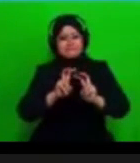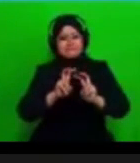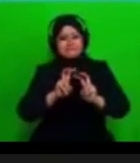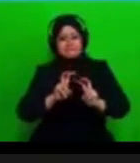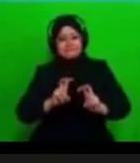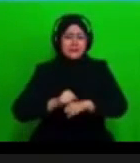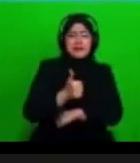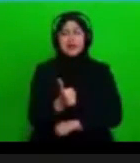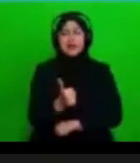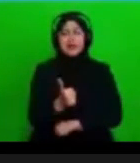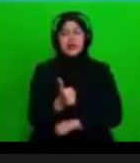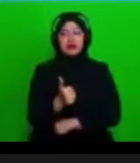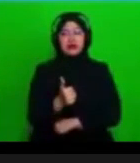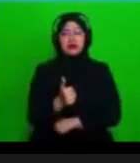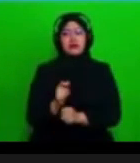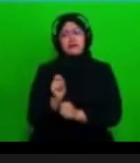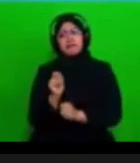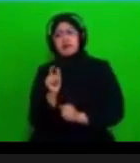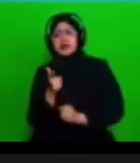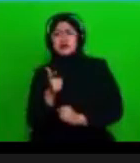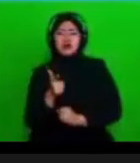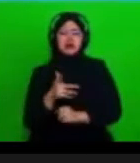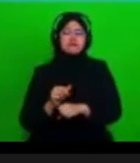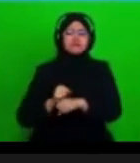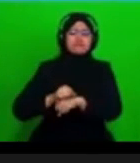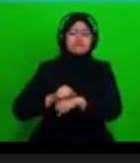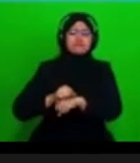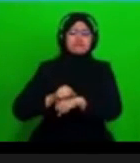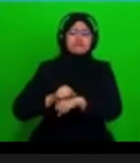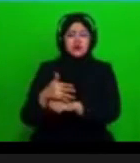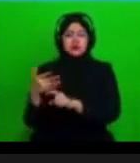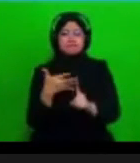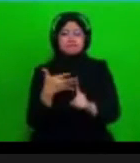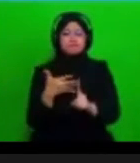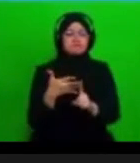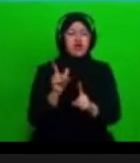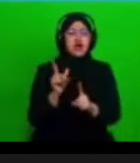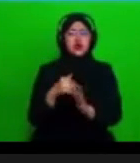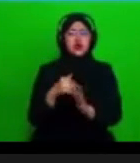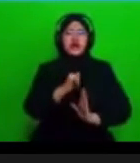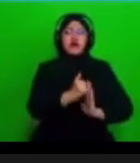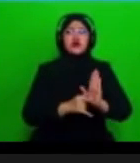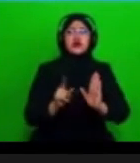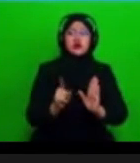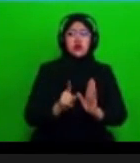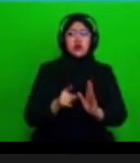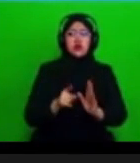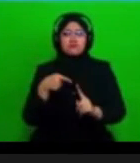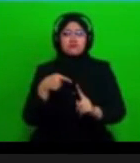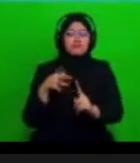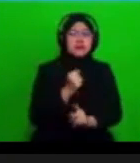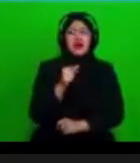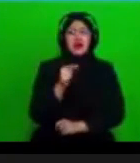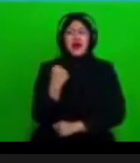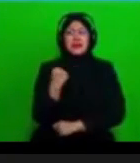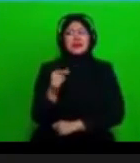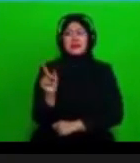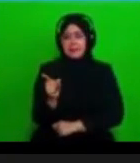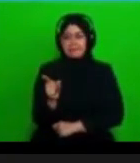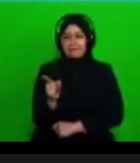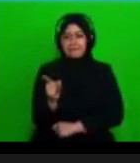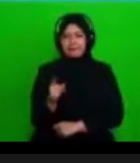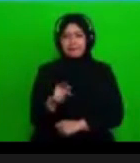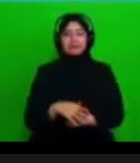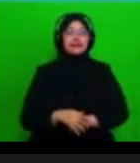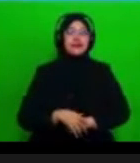baik, implementasi diukur, dikejar, dievaluasi. Nah, ini yang kita lakukan episode